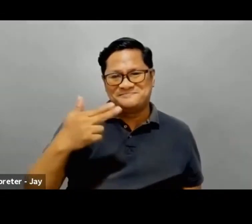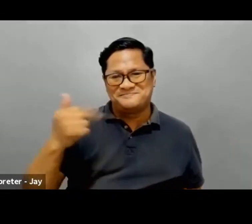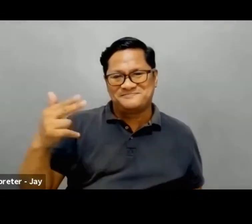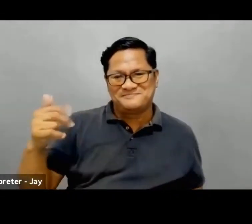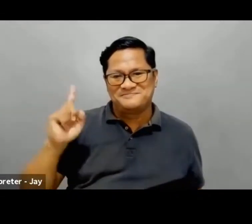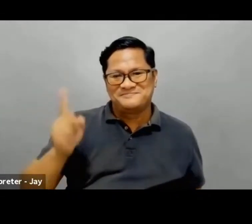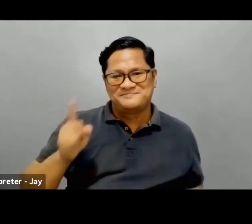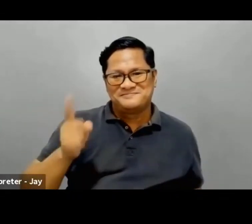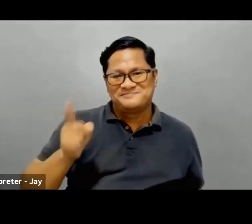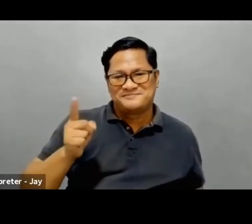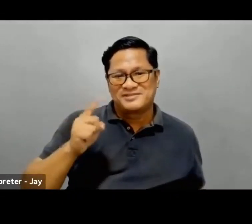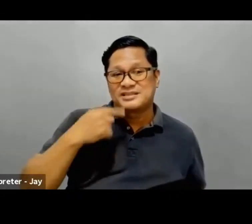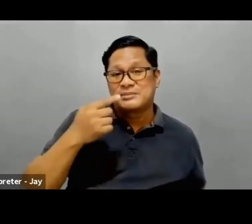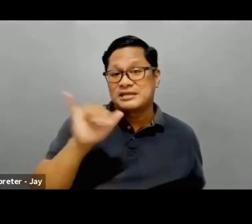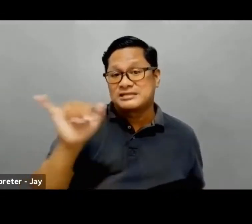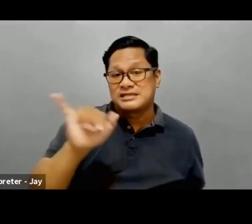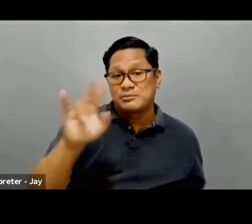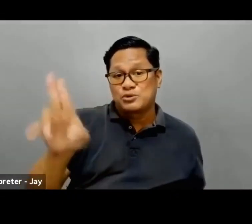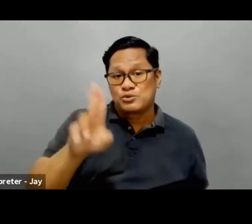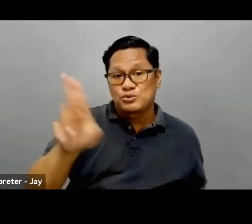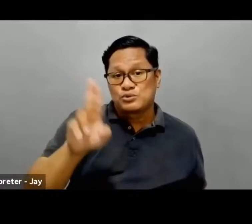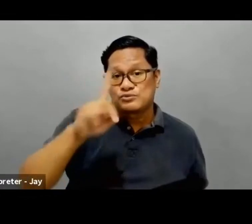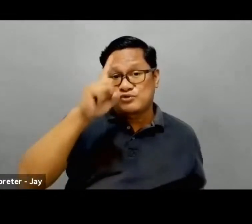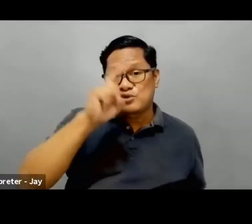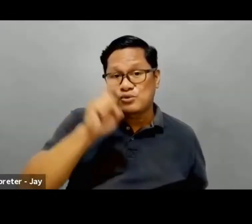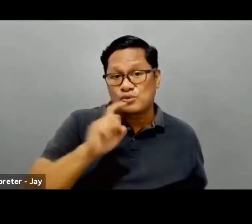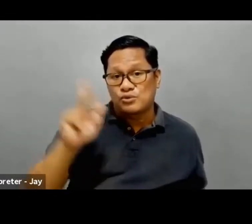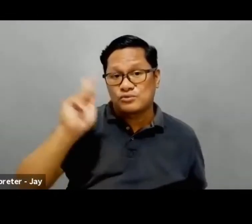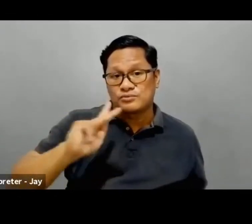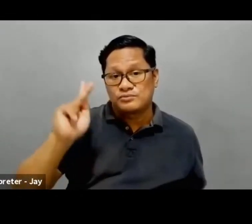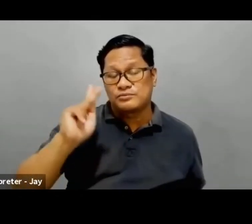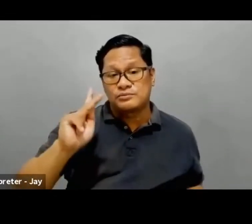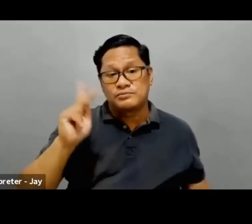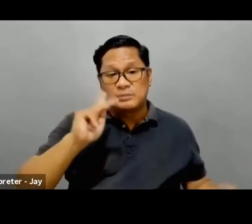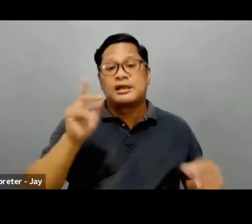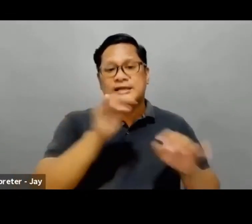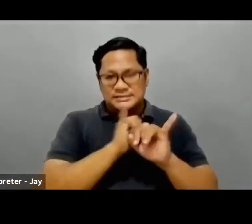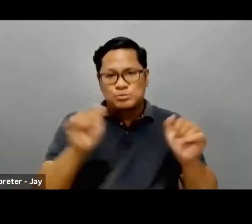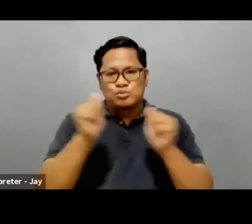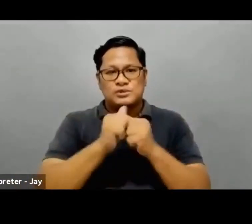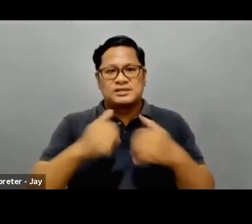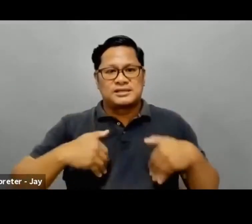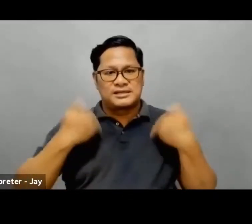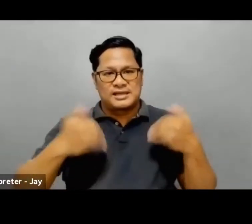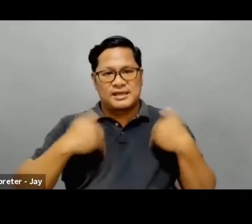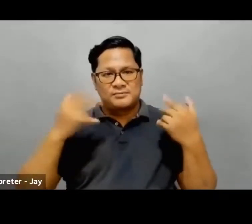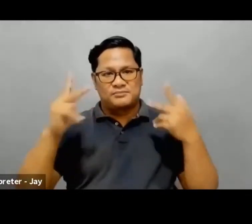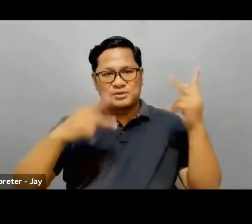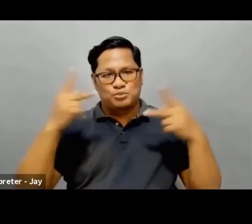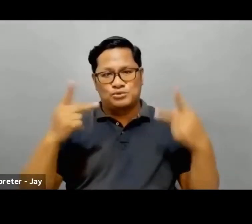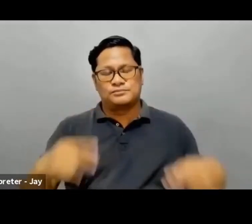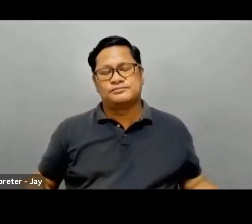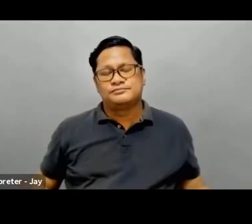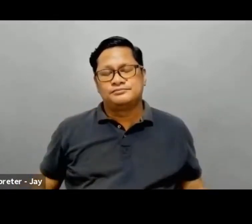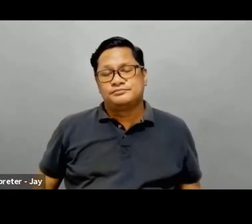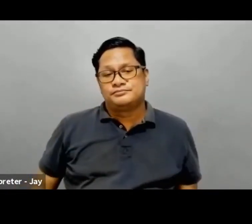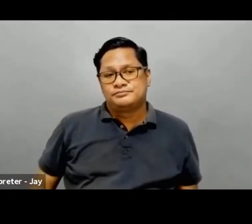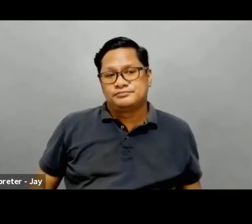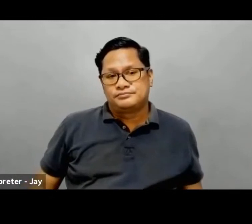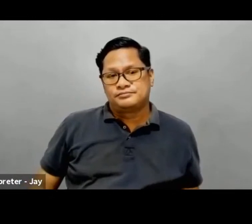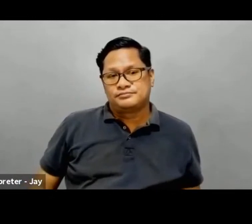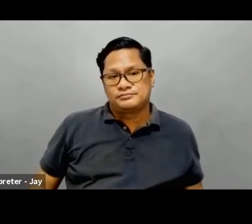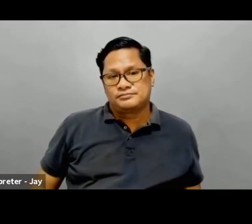Tama yun. Ginagamit na din yung AstraZeneca sa mga mas bata. So pwede na rin. Okay. Naku, kinig kayo